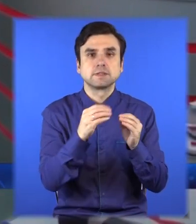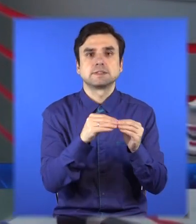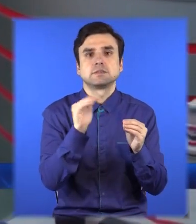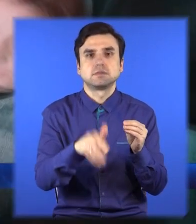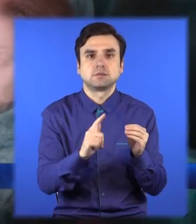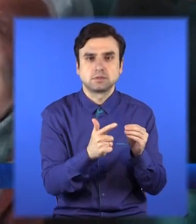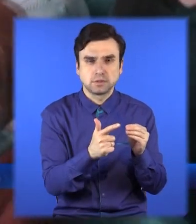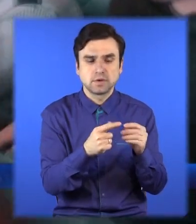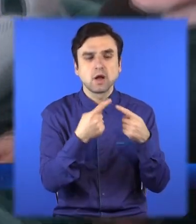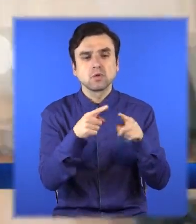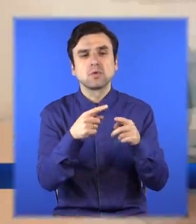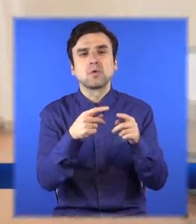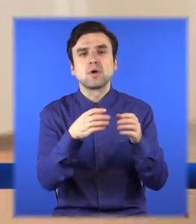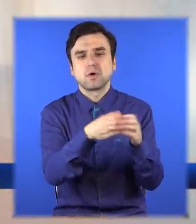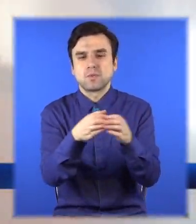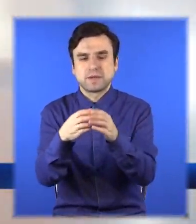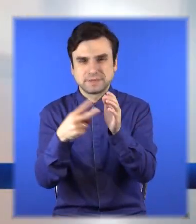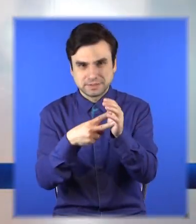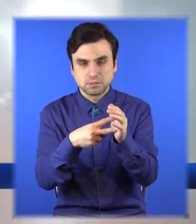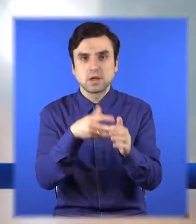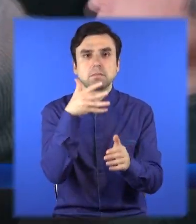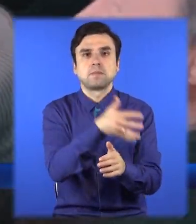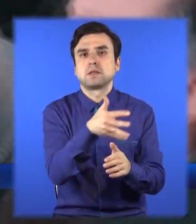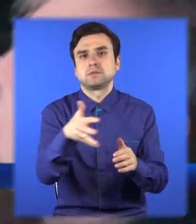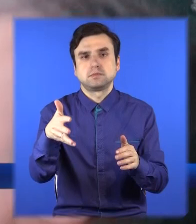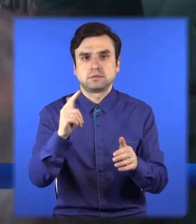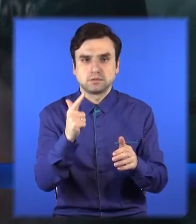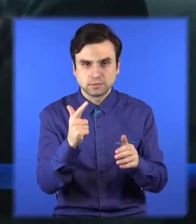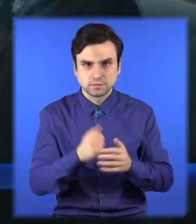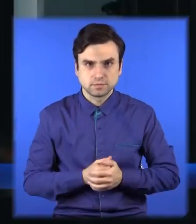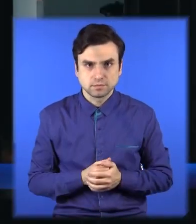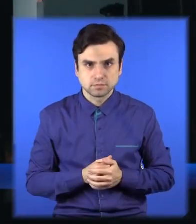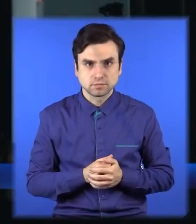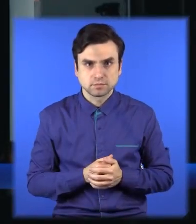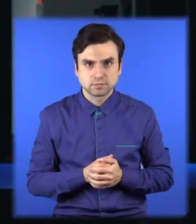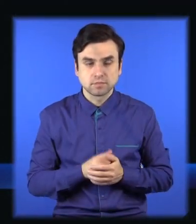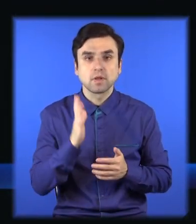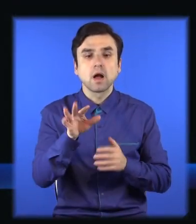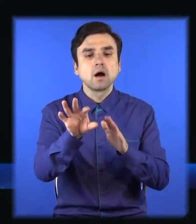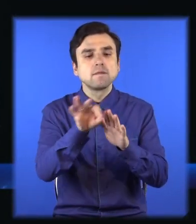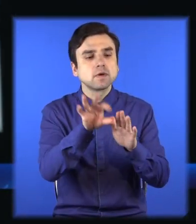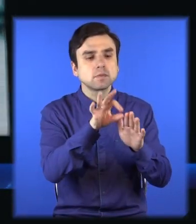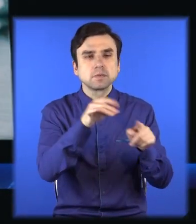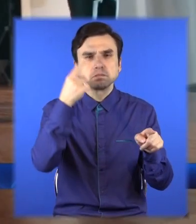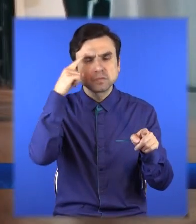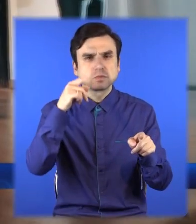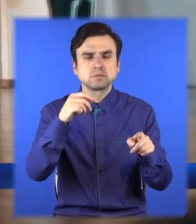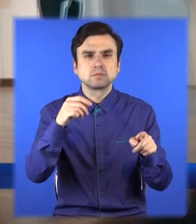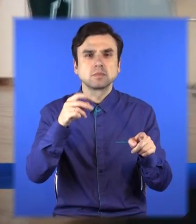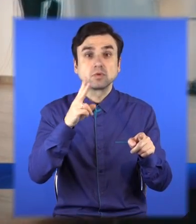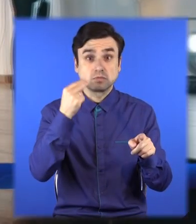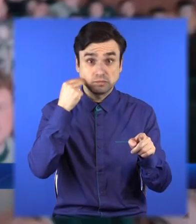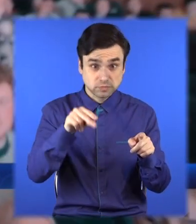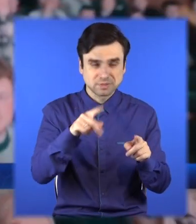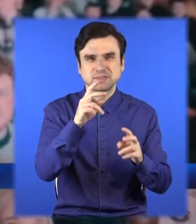– 10 тисяч гривень. Інші 7 команд отримають по 5 тисяч гривень. Та заклад, рішення якого з ідеї втілиться у життя на підприємстві,